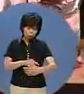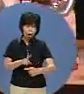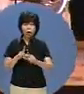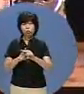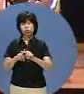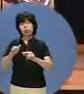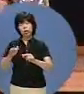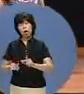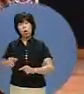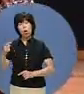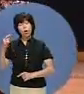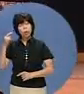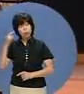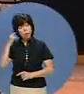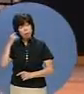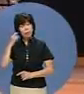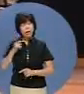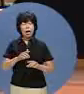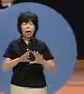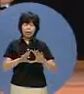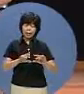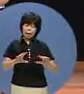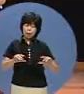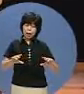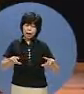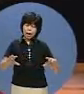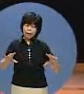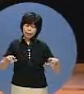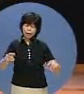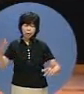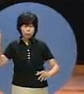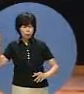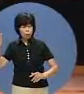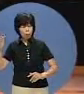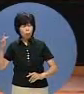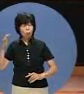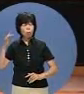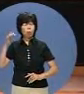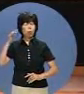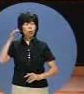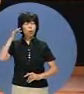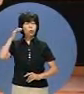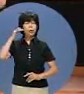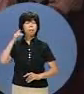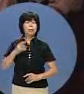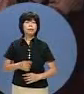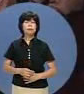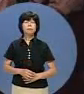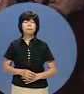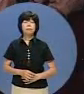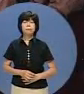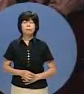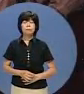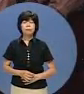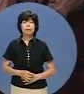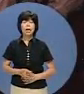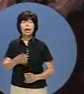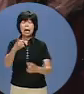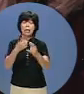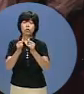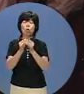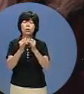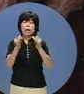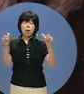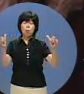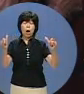吹奏楽では中低音域を担当するユーフォニアムの音色は丸みがあり雄大な響きを持っています